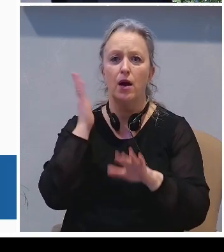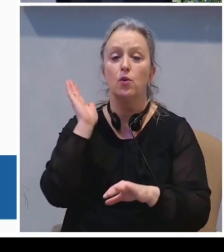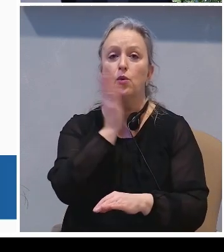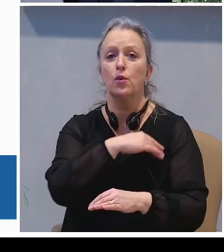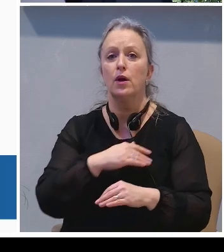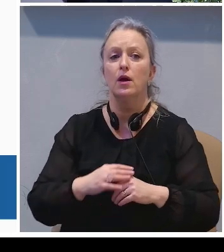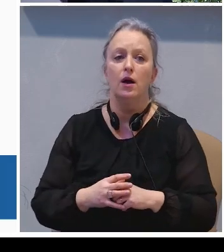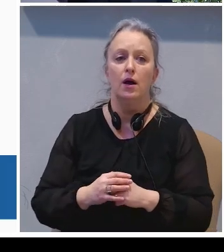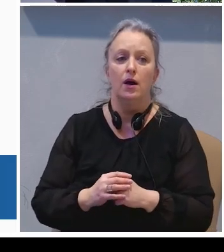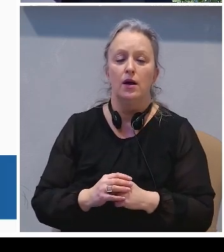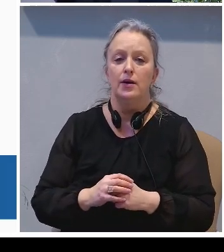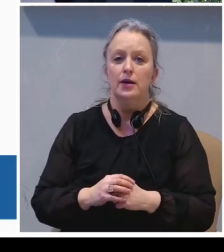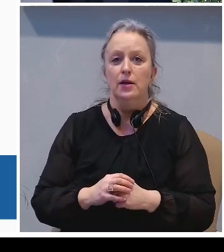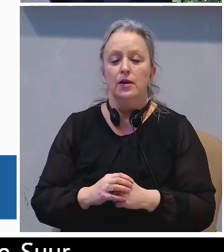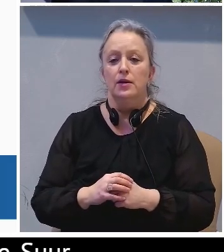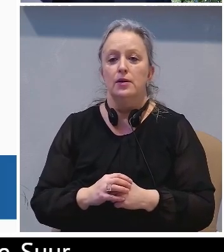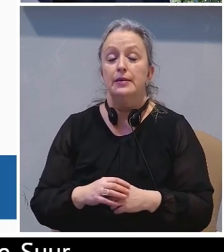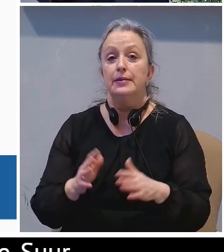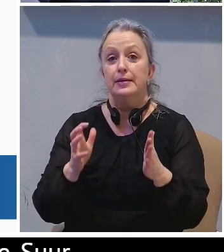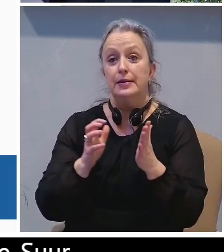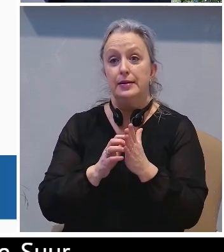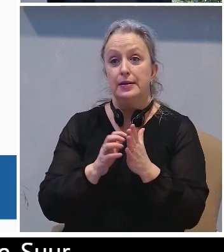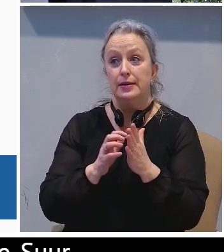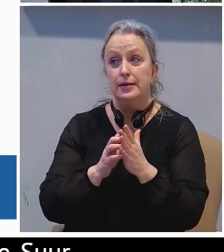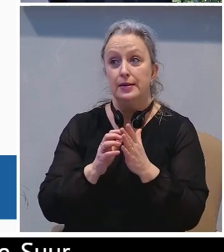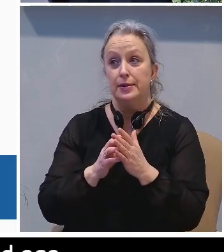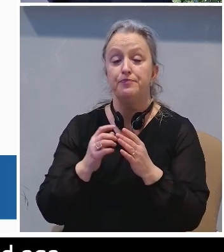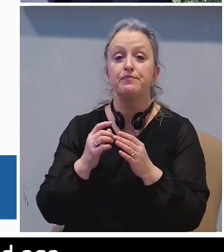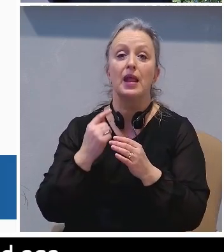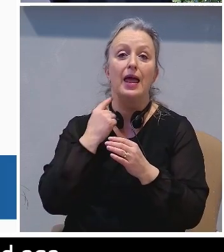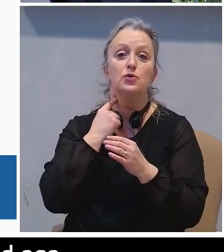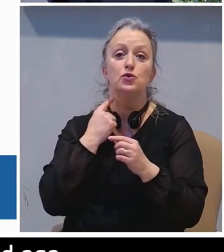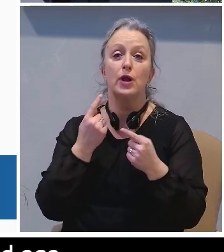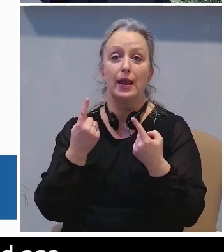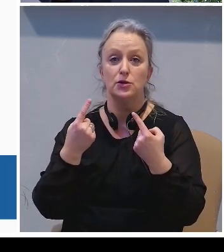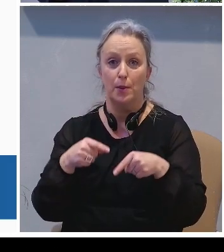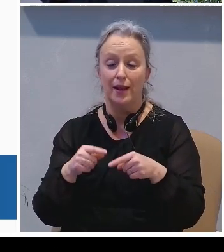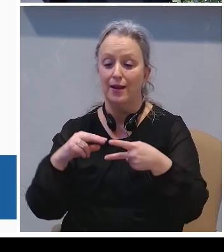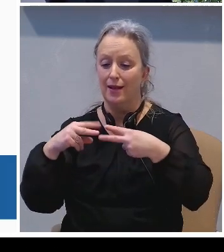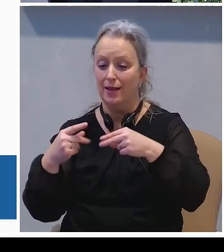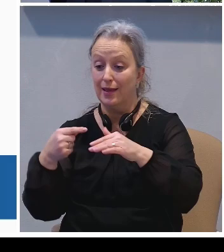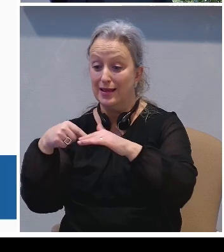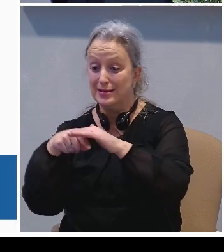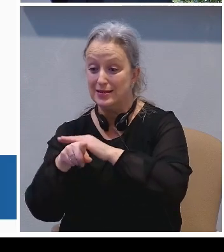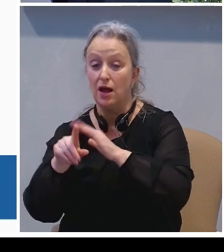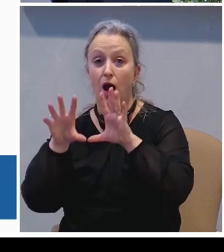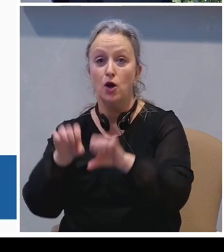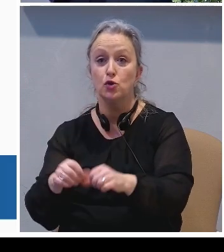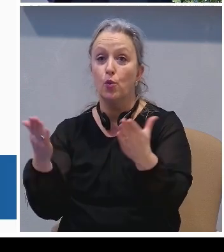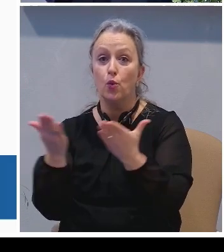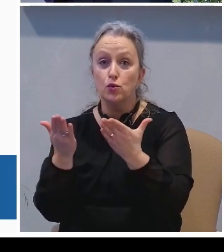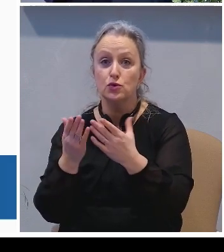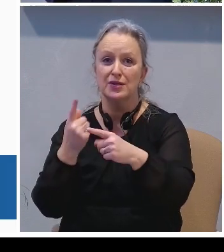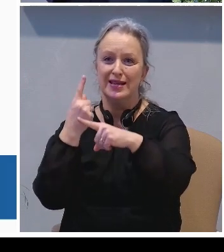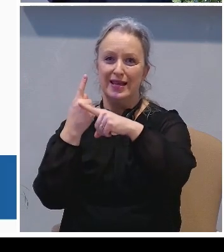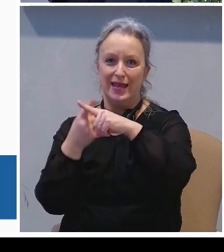specifically. Väga hea. Is it Et clear? ühesõnaga Right, thank you. Duchenne lihasdüstroofia geen asub X-kromosoomis The ehk siis gene for this dystrophy